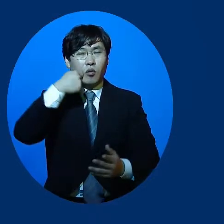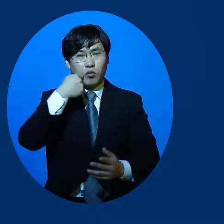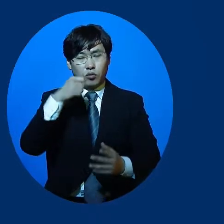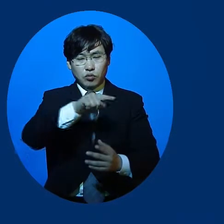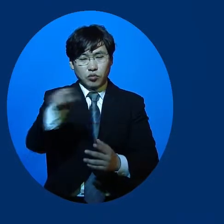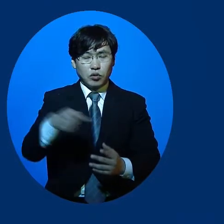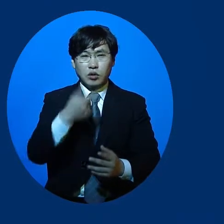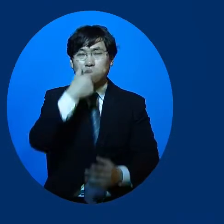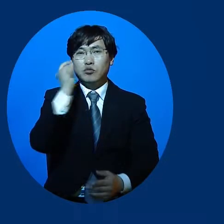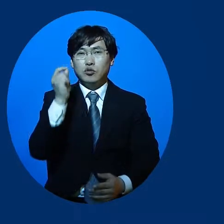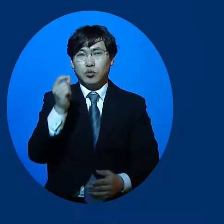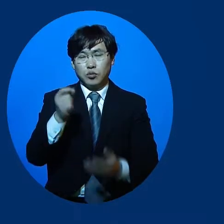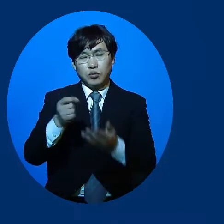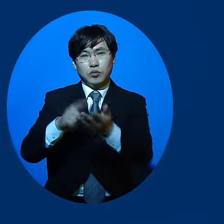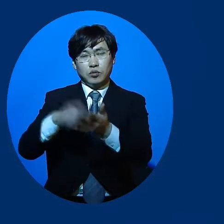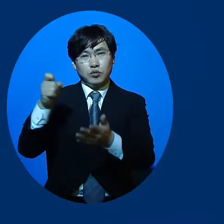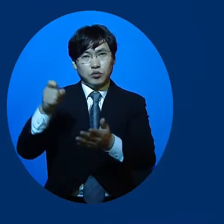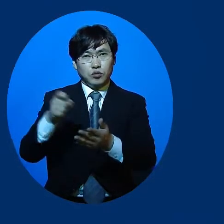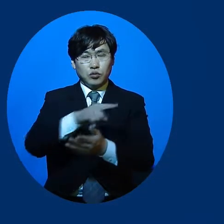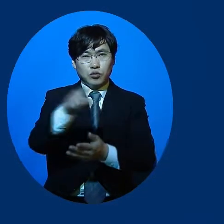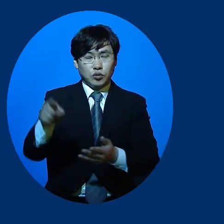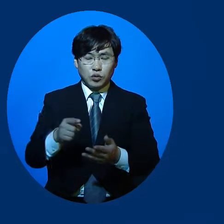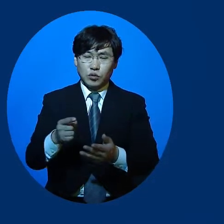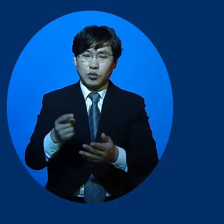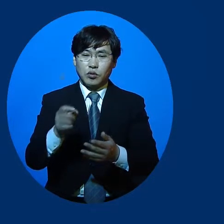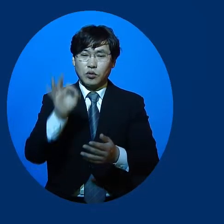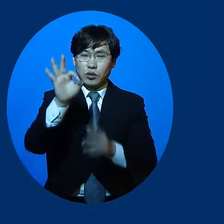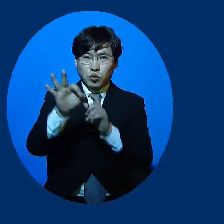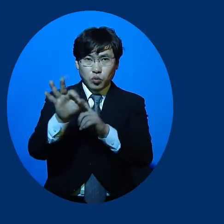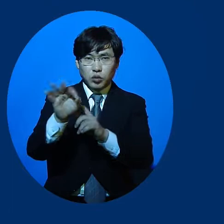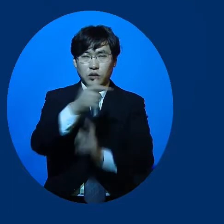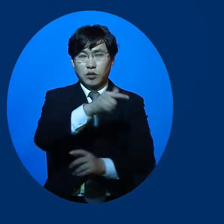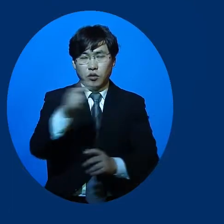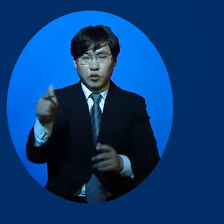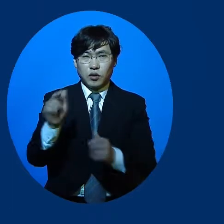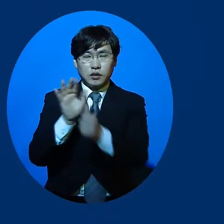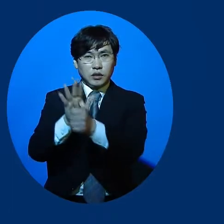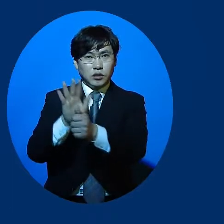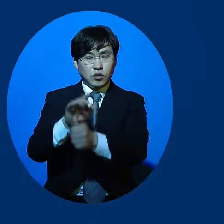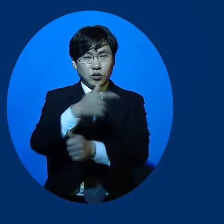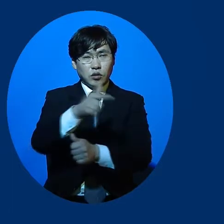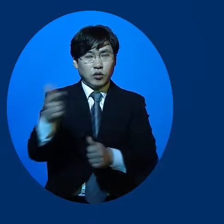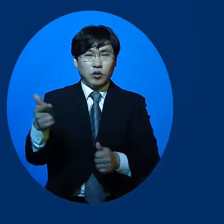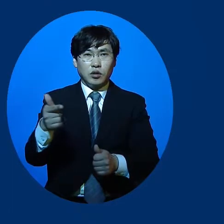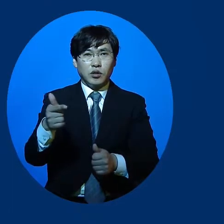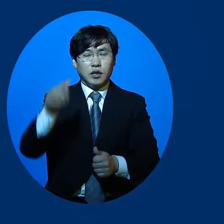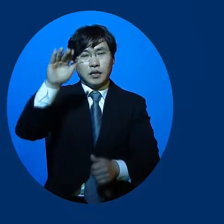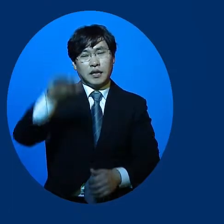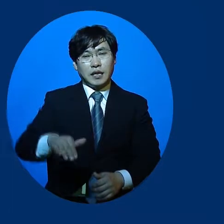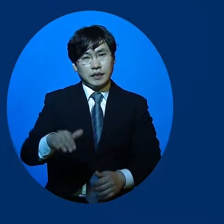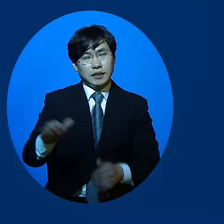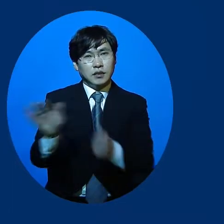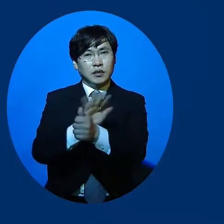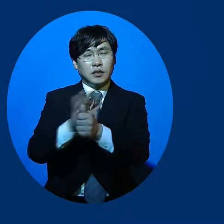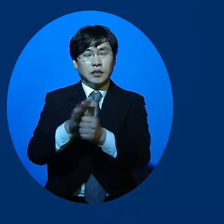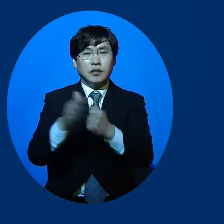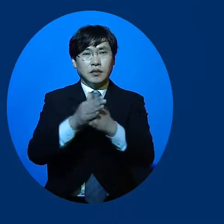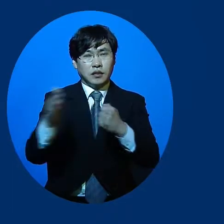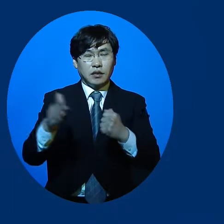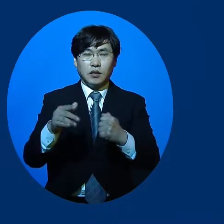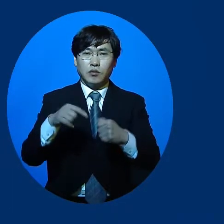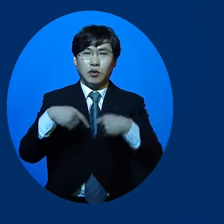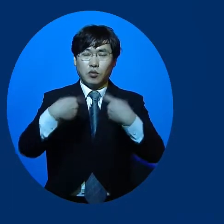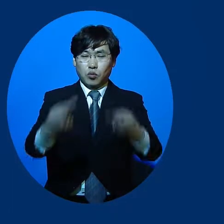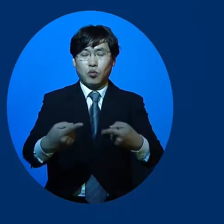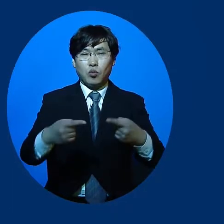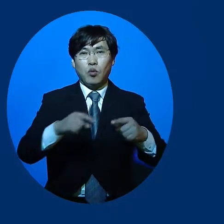부족하며 낮은 처우 등의 이런 문제점들이 있습니다. 현재 장애인